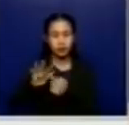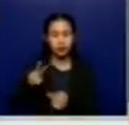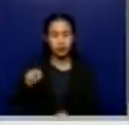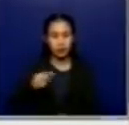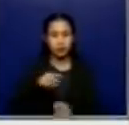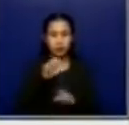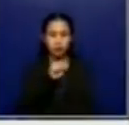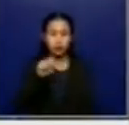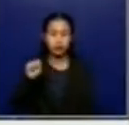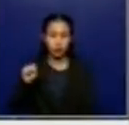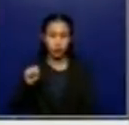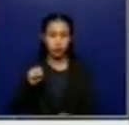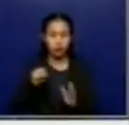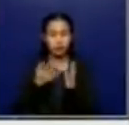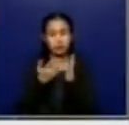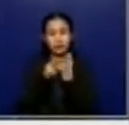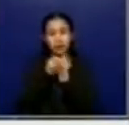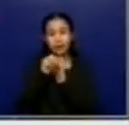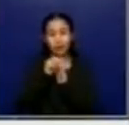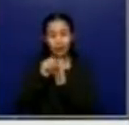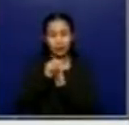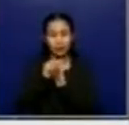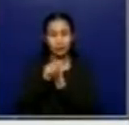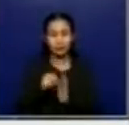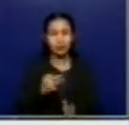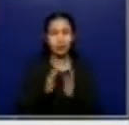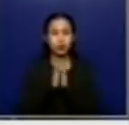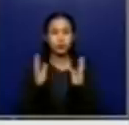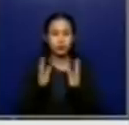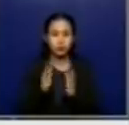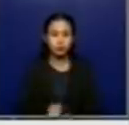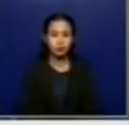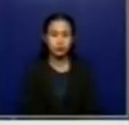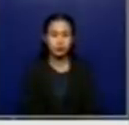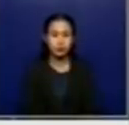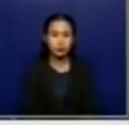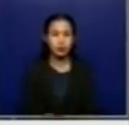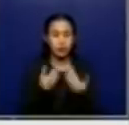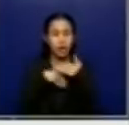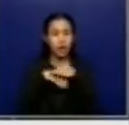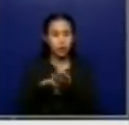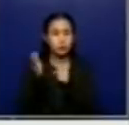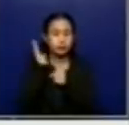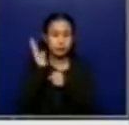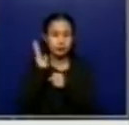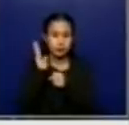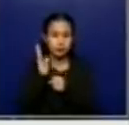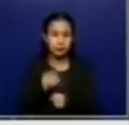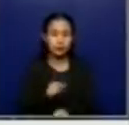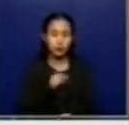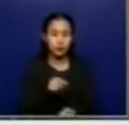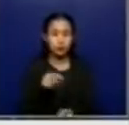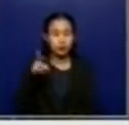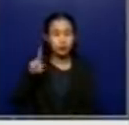านพรรคเพื่อไทยขอบคุณท่านประธานที่อนุญาตให้ผมได้มีส่วนร่วมในการทำหน้าที่ของสภ